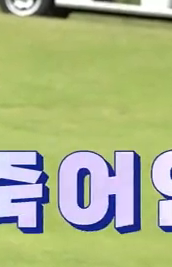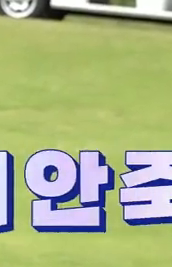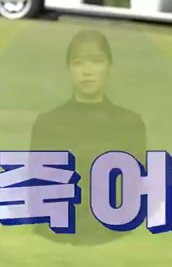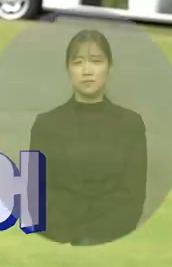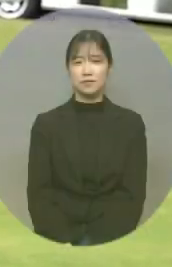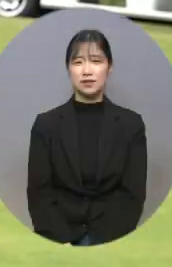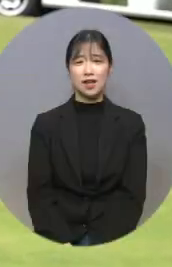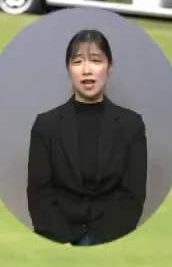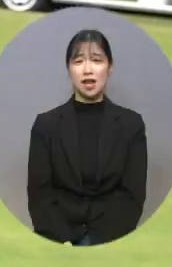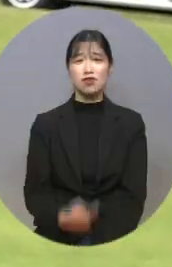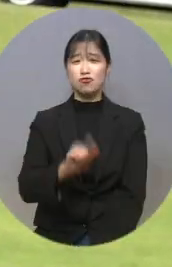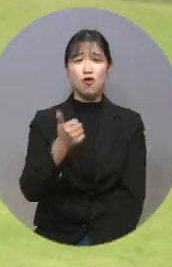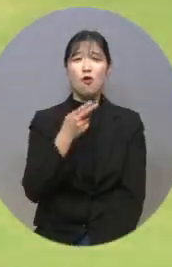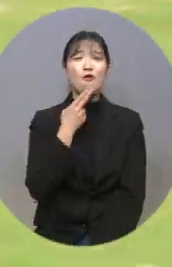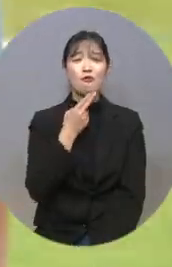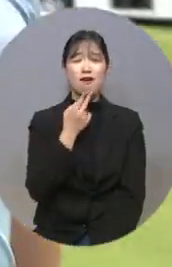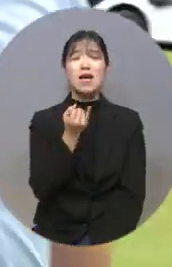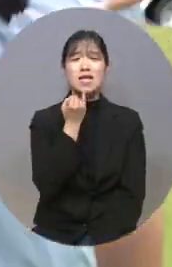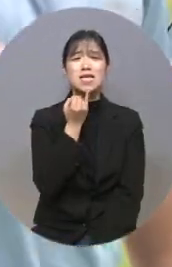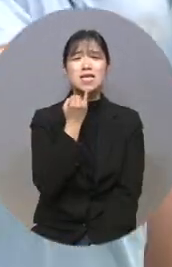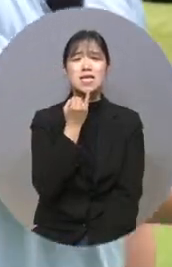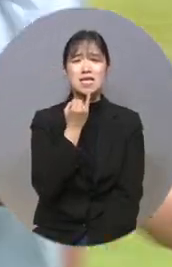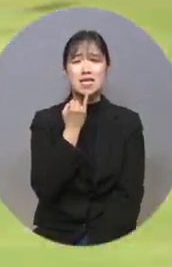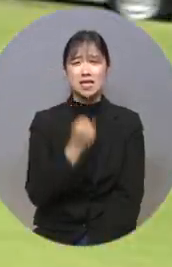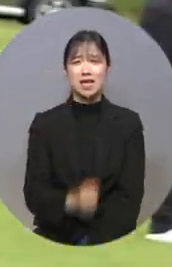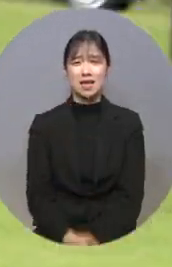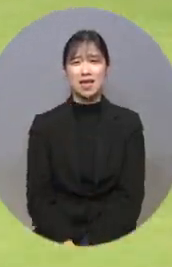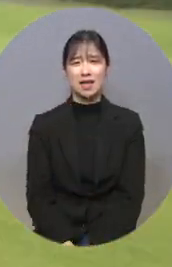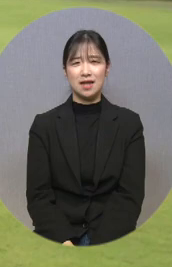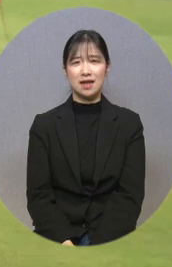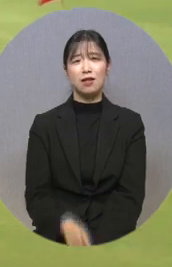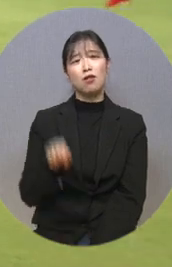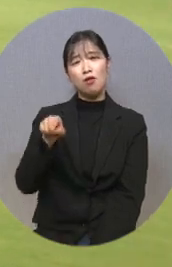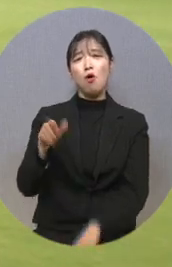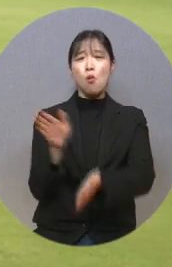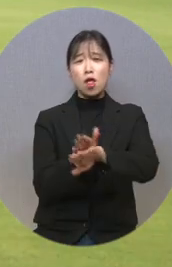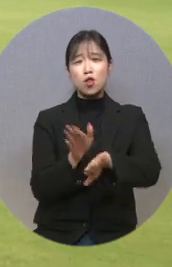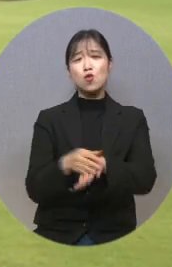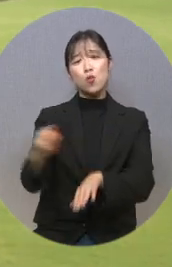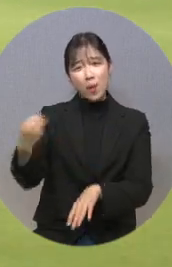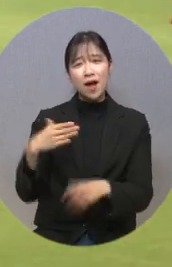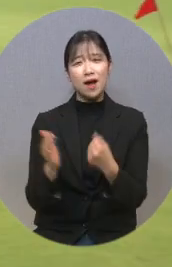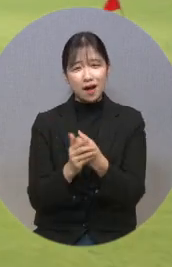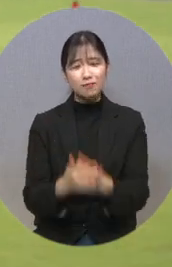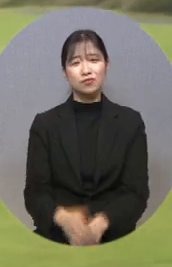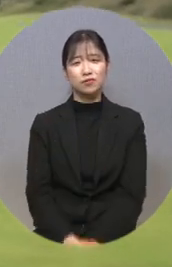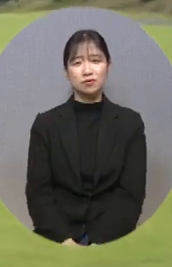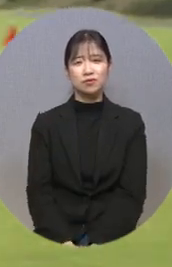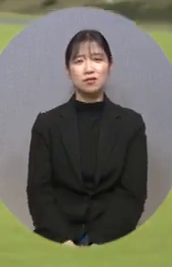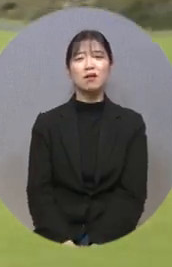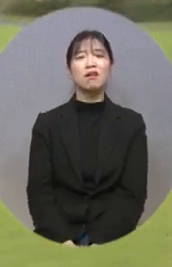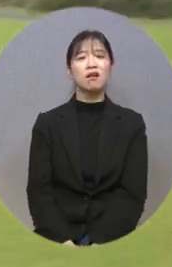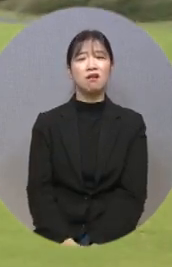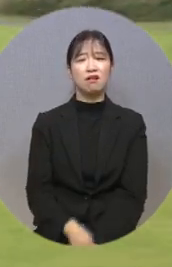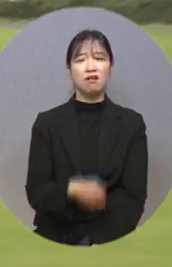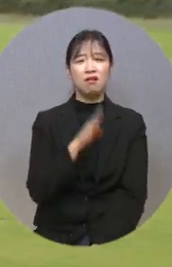안 죽어. 괜찮아, 괜찮다. 어, 괜찮아. 괜찮아. 내가 괜찮아. 왼쪽으로 치라고 그래서 왼쪽으로 친 거잖아. 우와. 대박, 대박